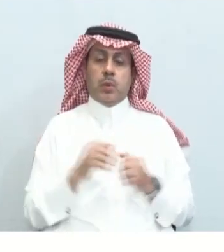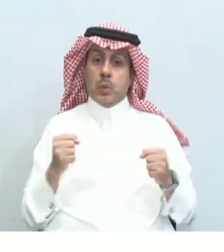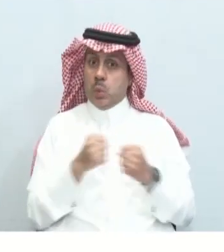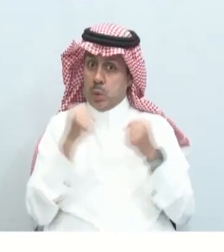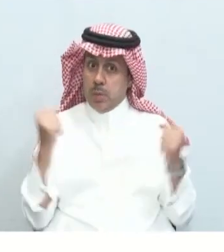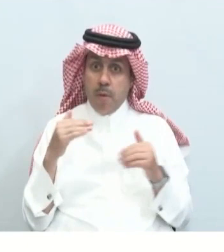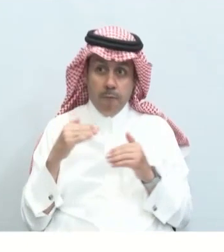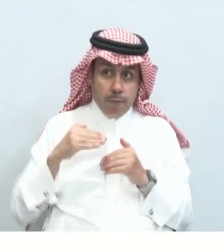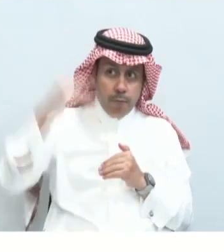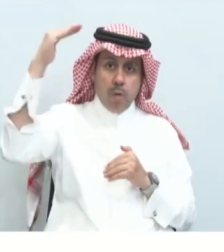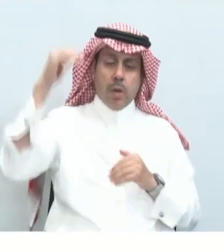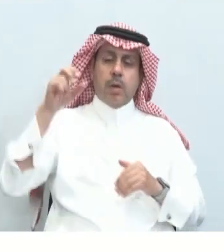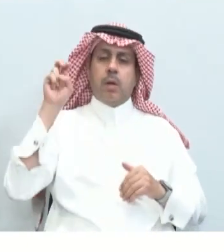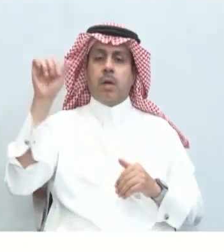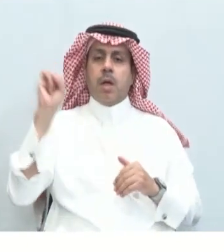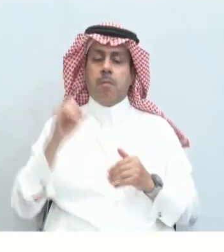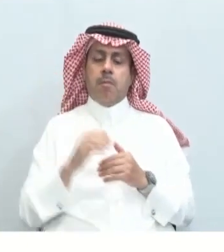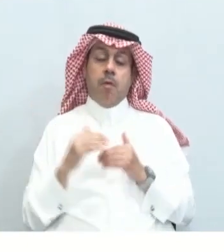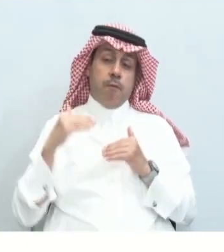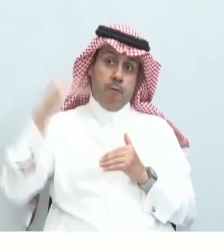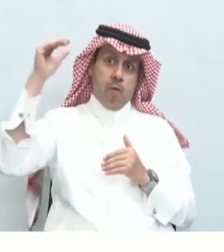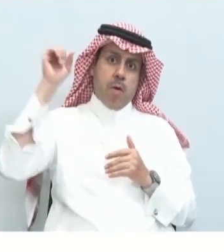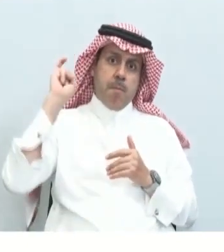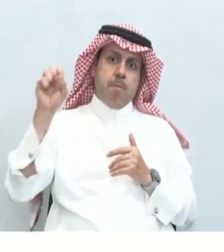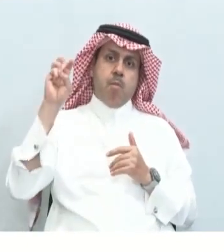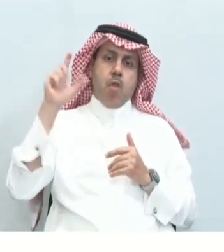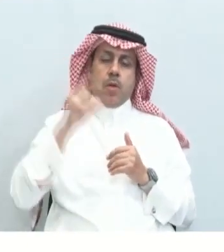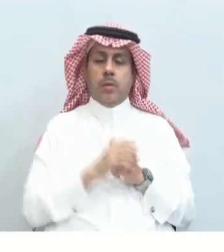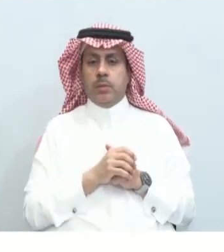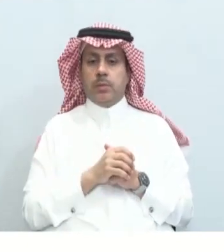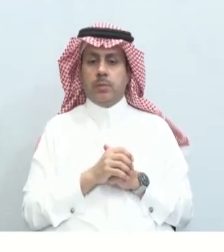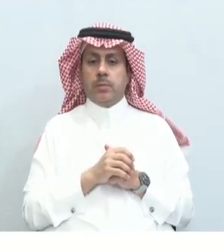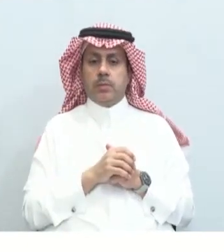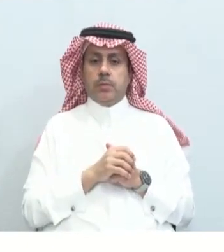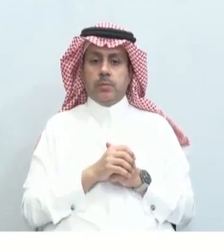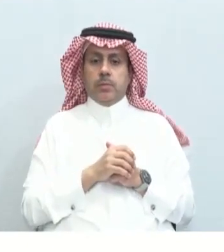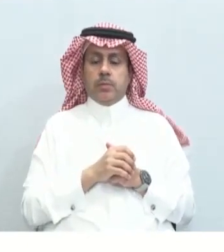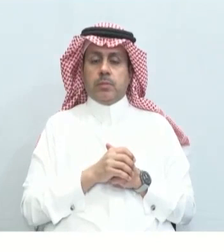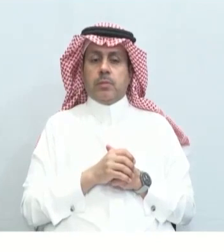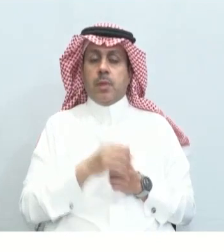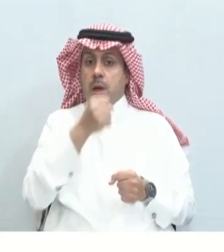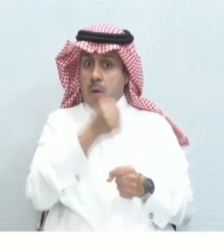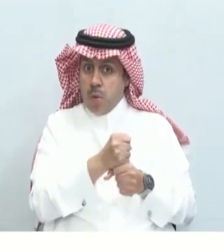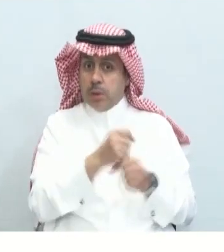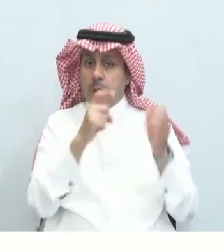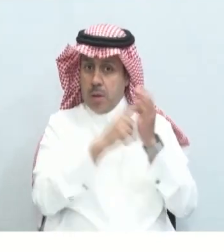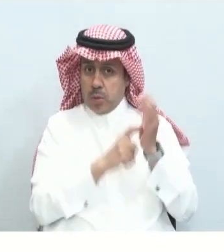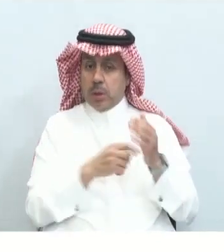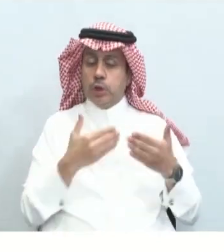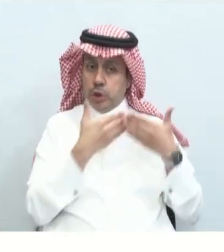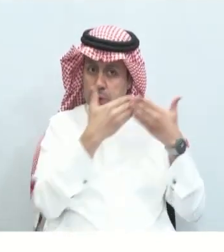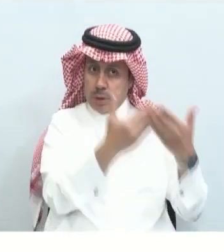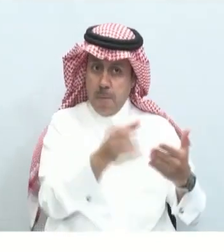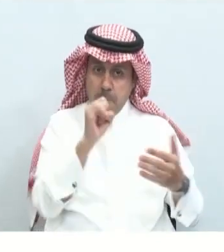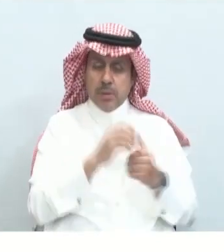للوصول الى مرتبه مرتبه مرتبه المثاليه القواعد القانونيه بيننا لها جزاء مادي